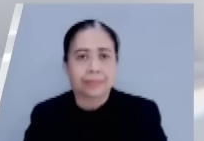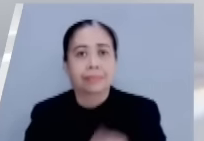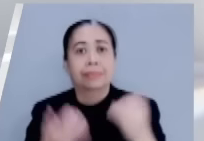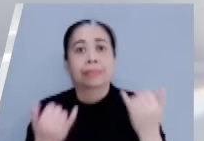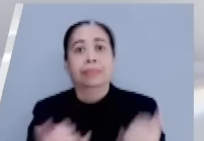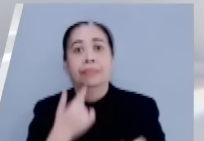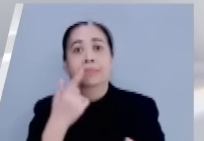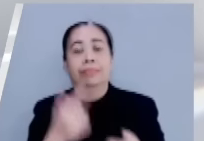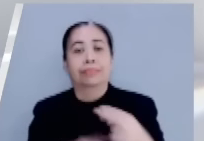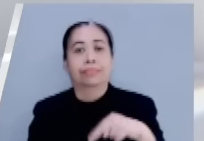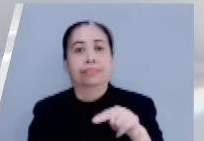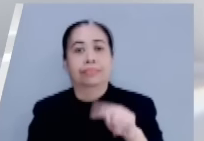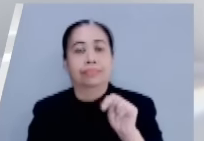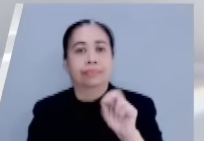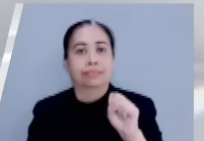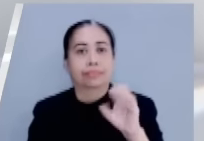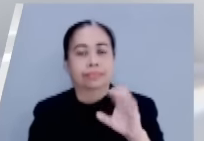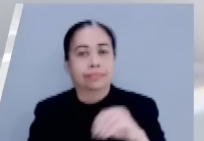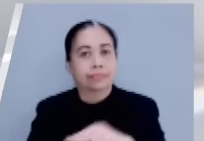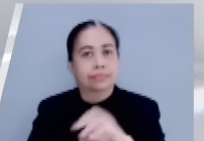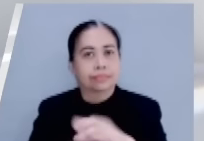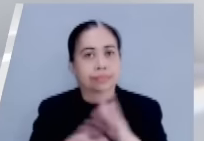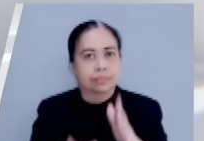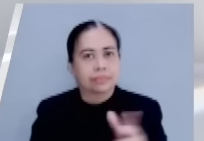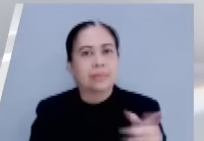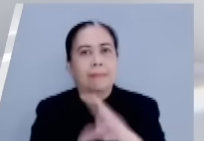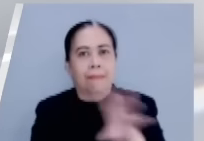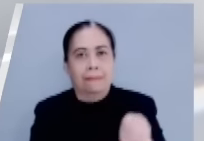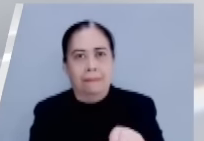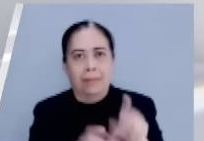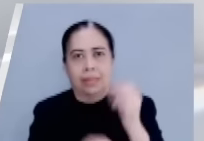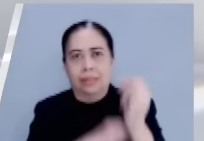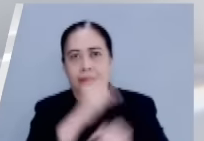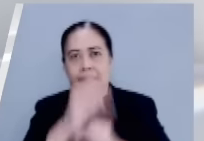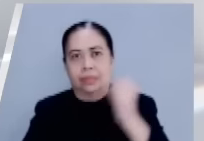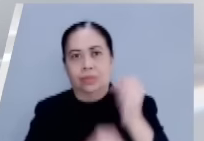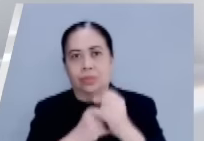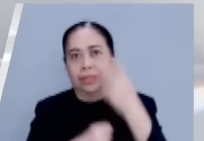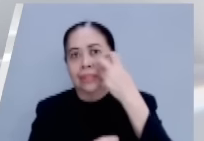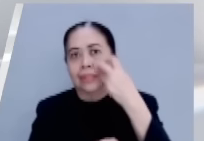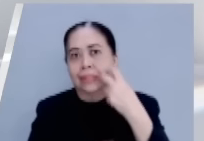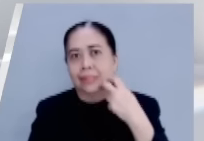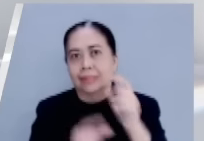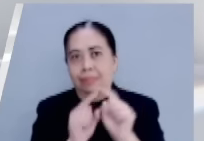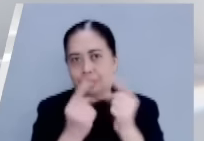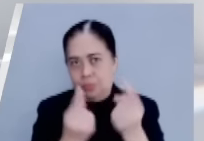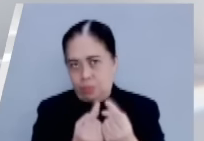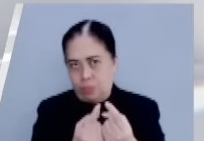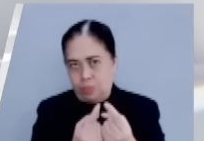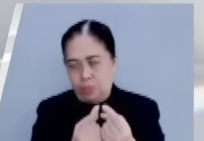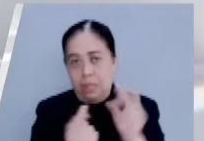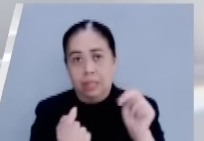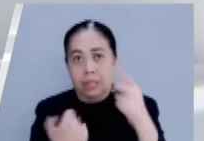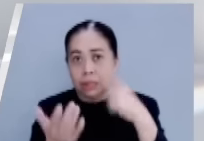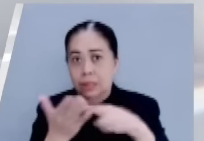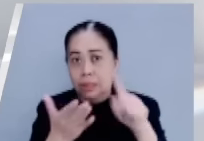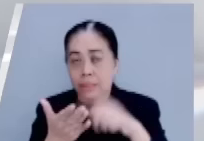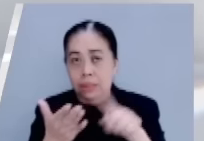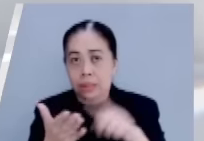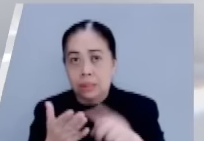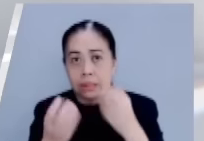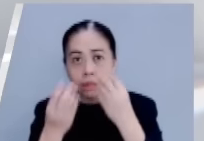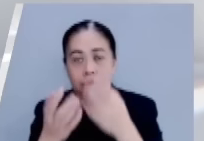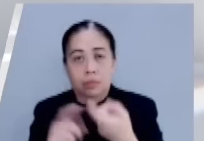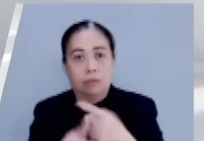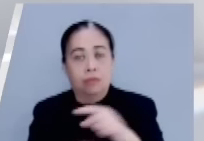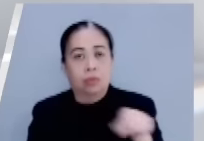Security Advisor, ang tiyak lang ay bahagi si Guo ng isang international crime syndicate. Kailangan pang i-validate o tiyakin ang impormasyon mula sa source ng